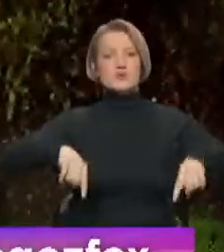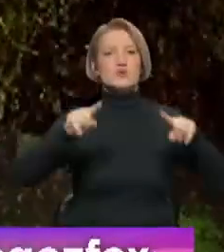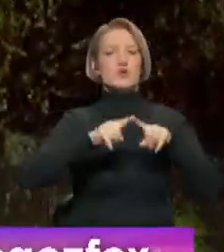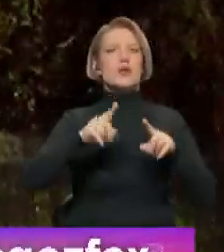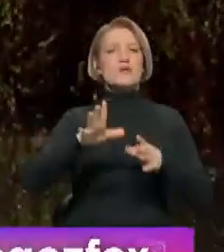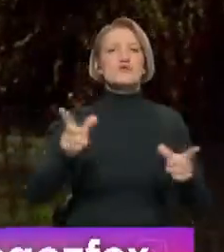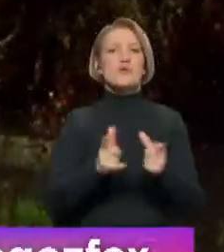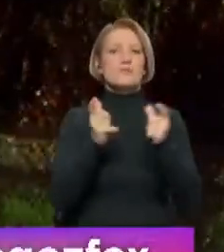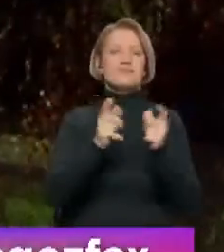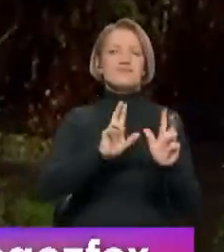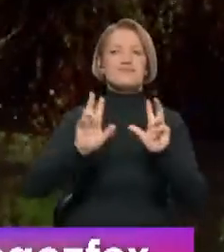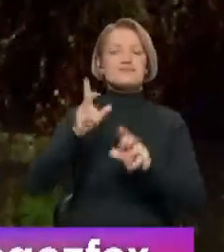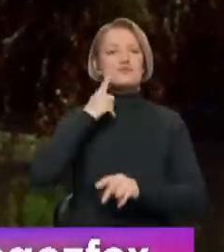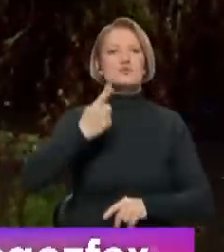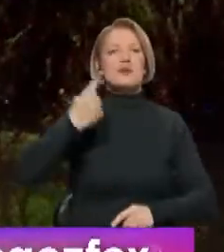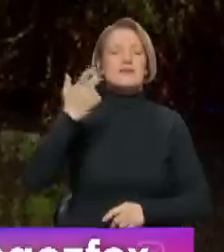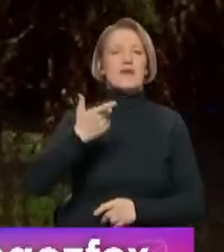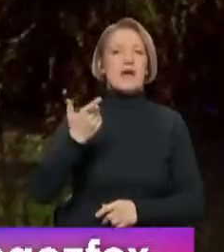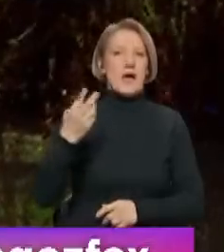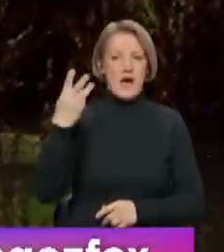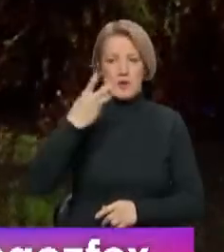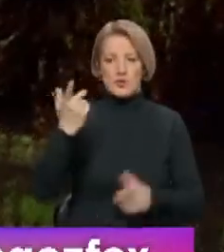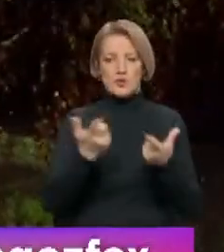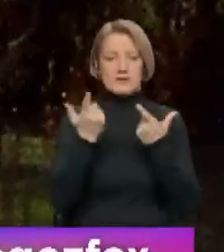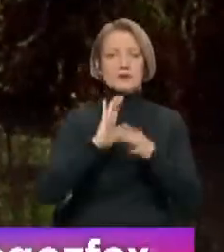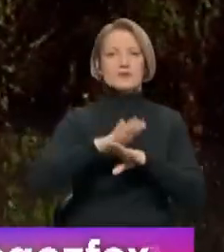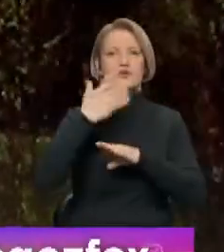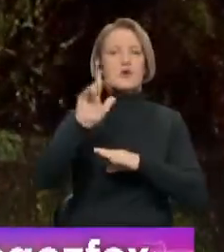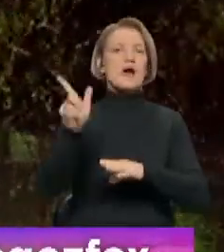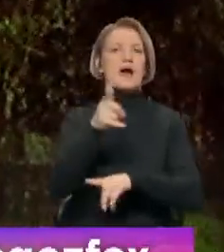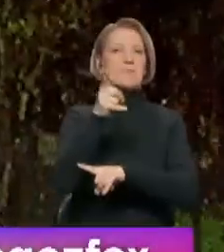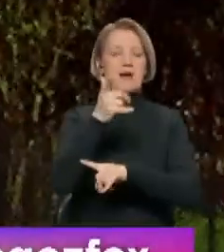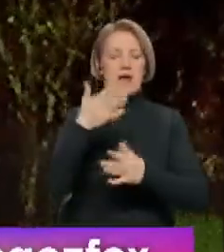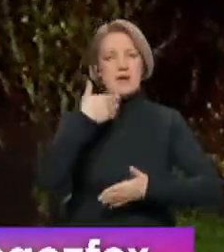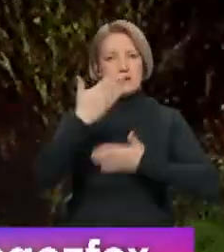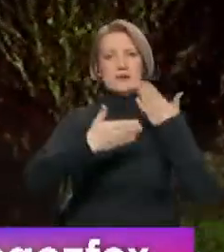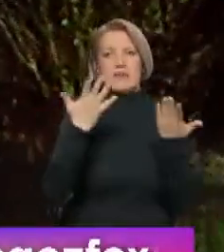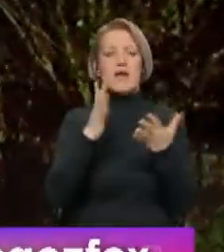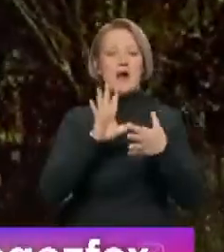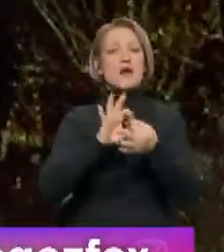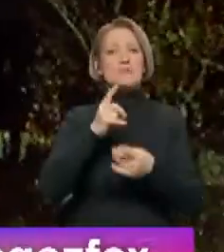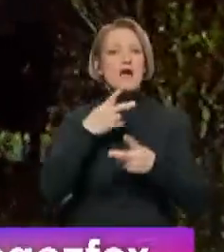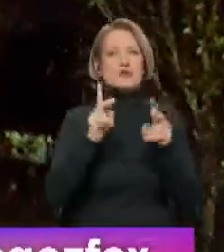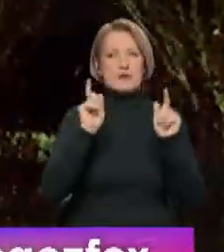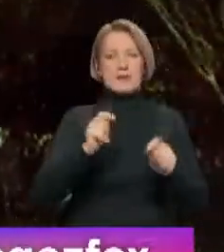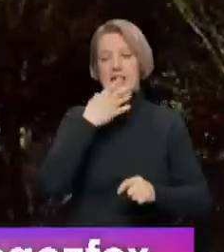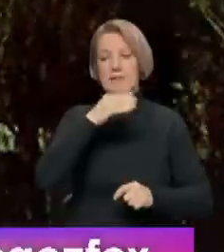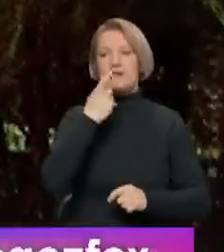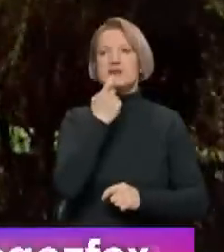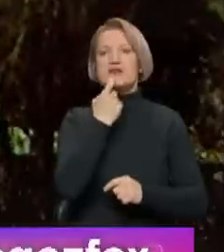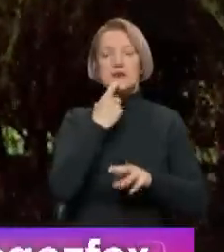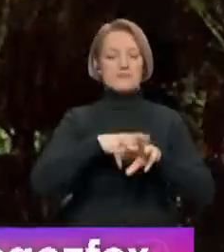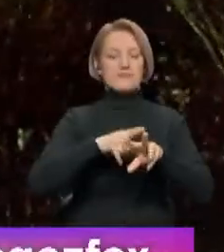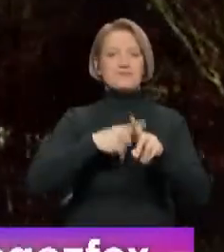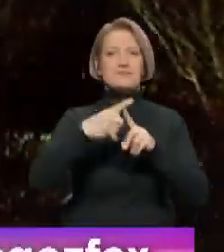gözler kabine toplantısında Cumhurbaşkanı Erdoğan toplantının ardından kameraların karşısına geçecek ne ile ilgili bir açıklama yapabilir emeklilikte